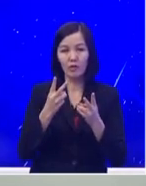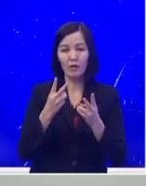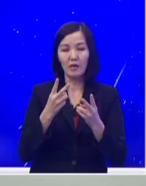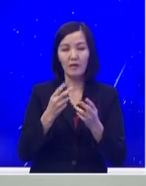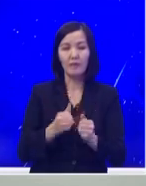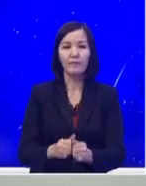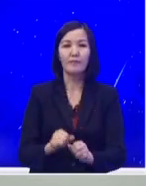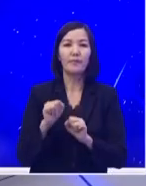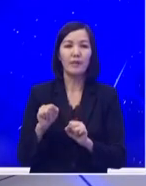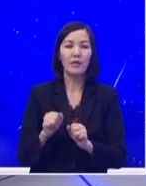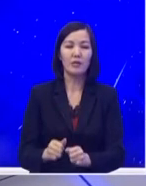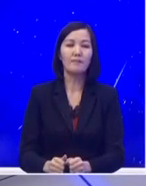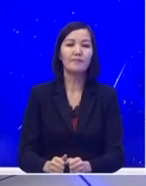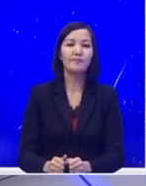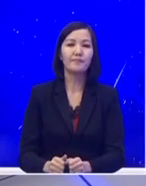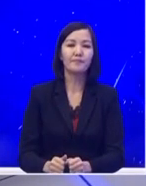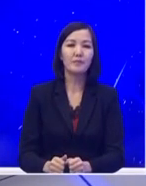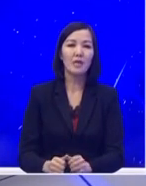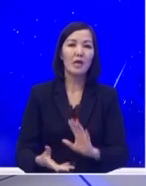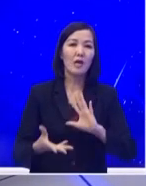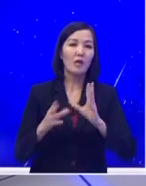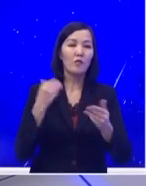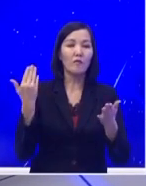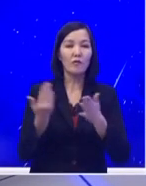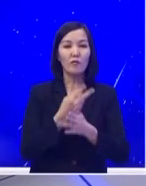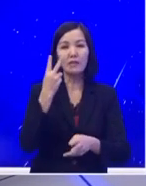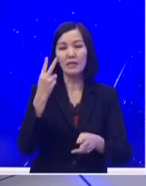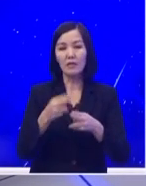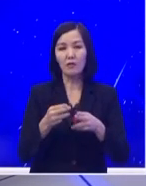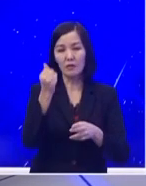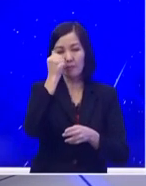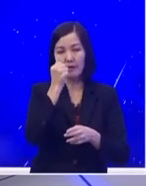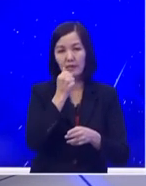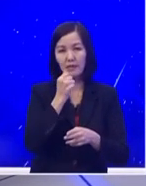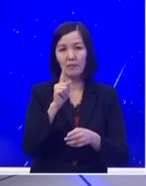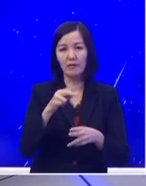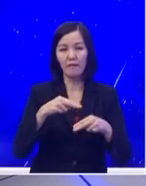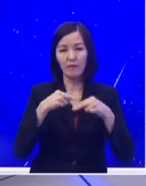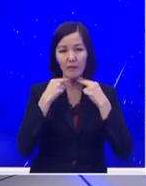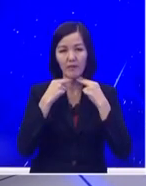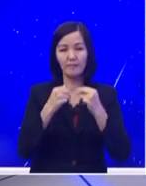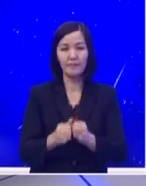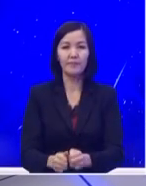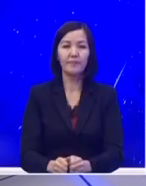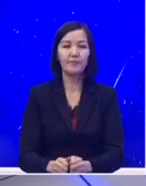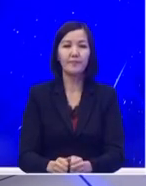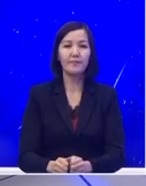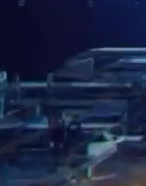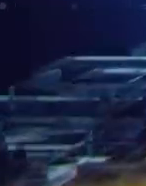карманы. Это была вся информация к этому часу. Спасибо за внимание. До свидания.